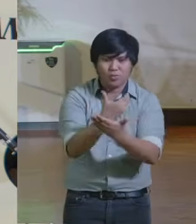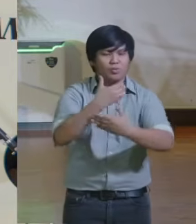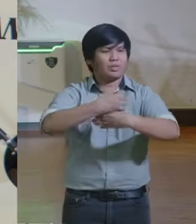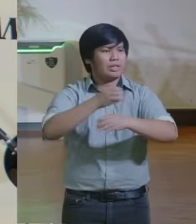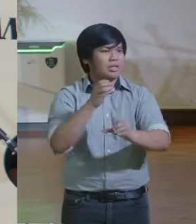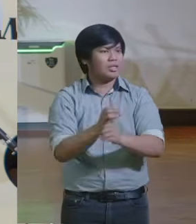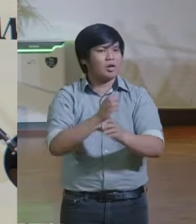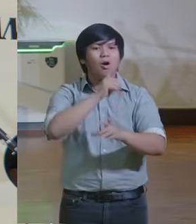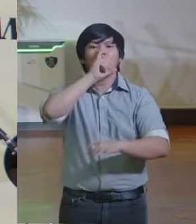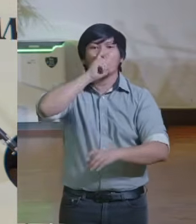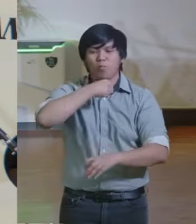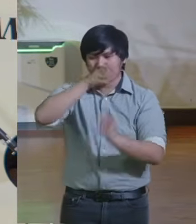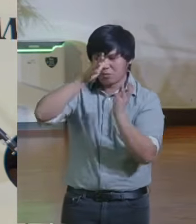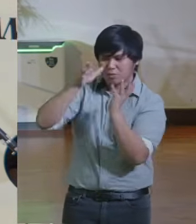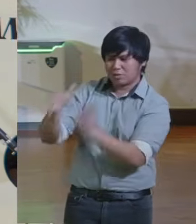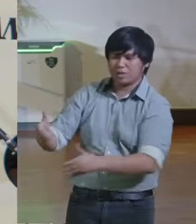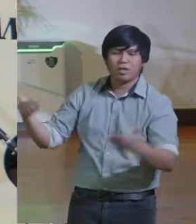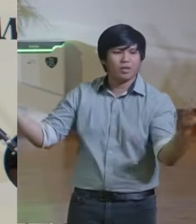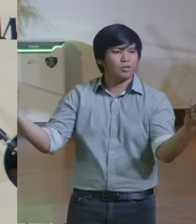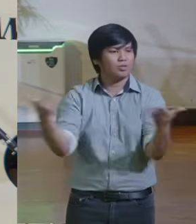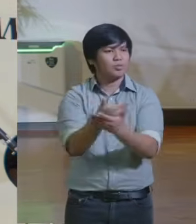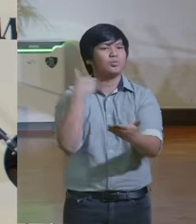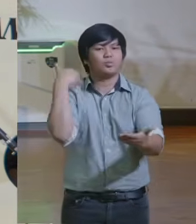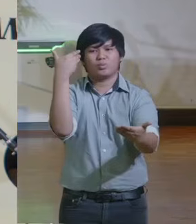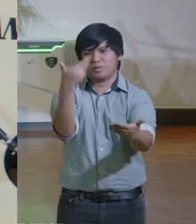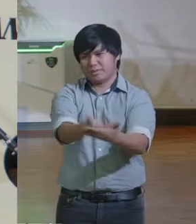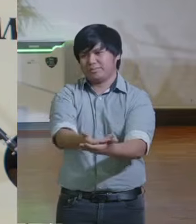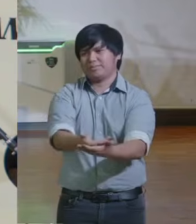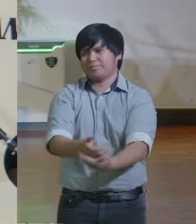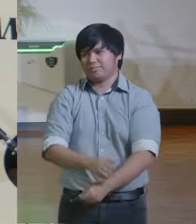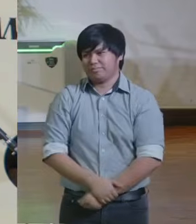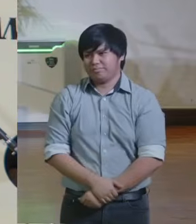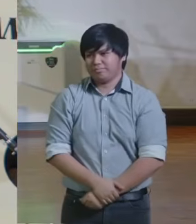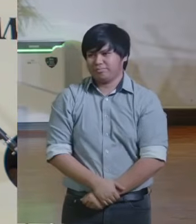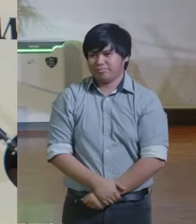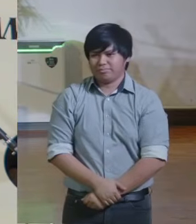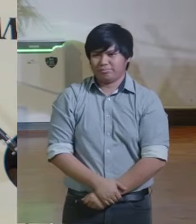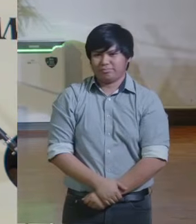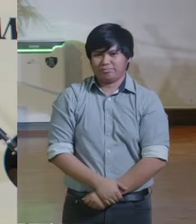creation. The old has passed away. Behold, the new has come.